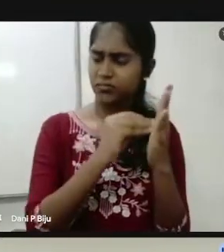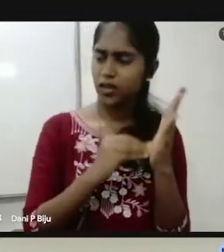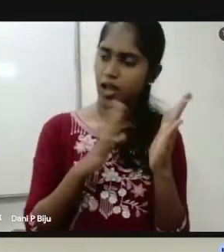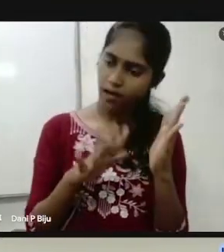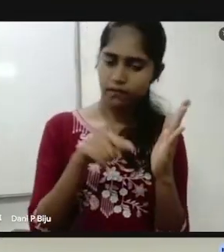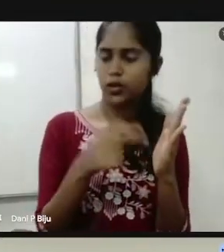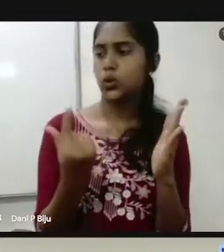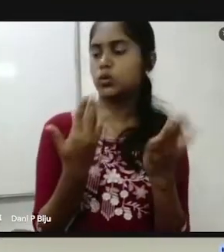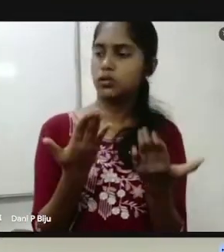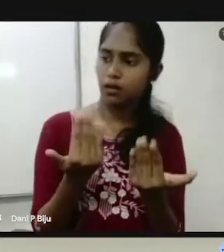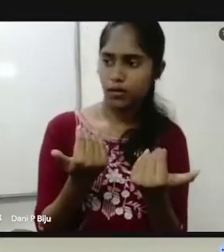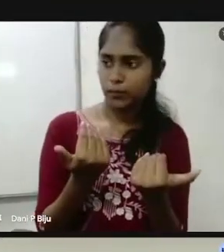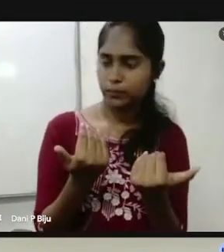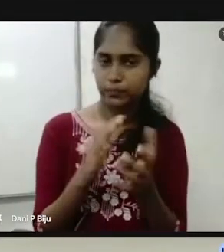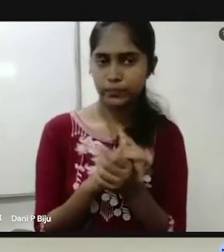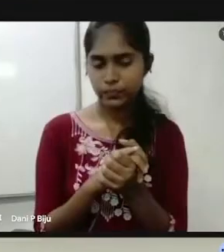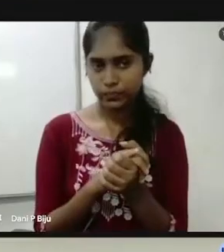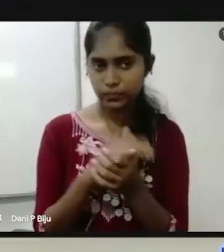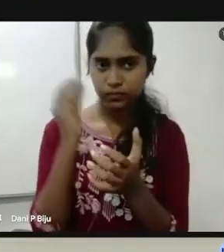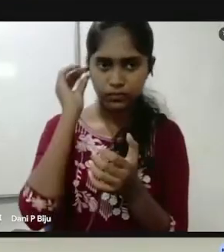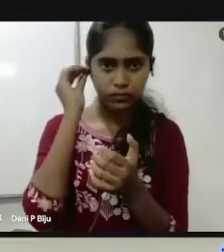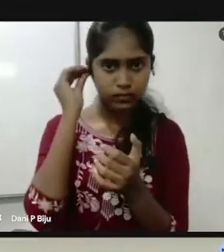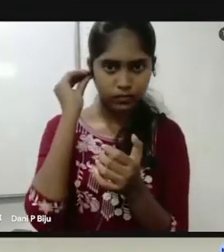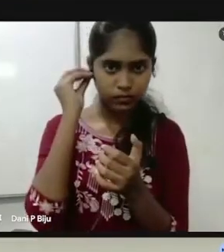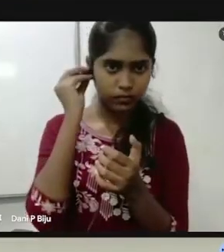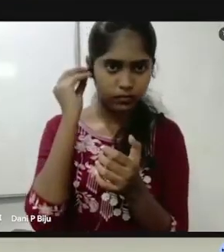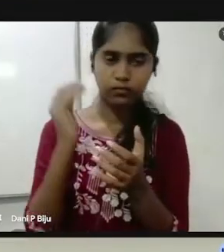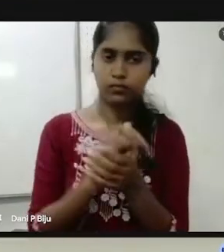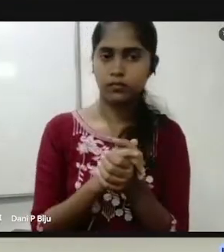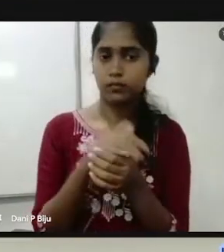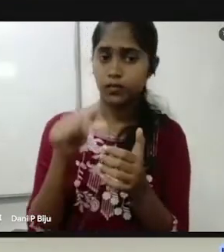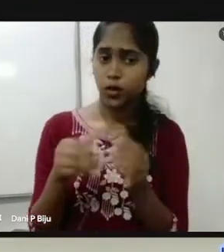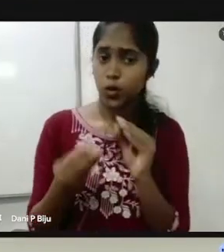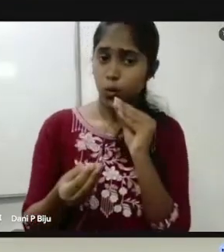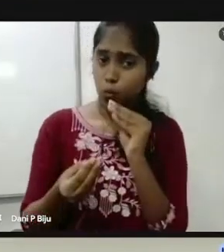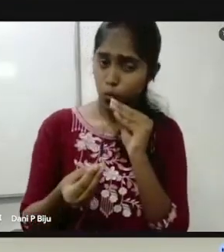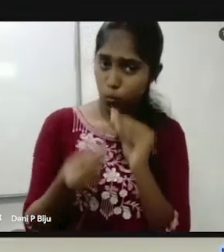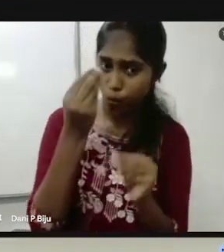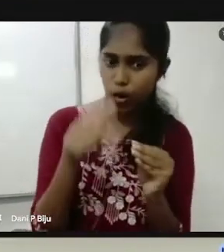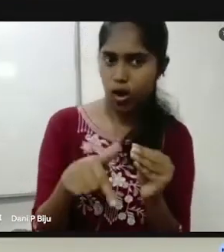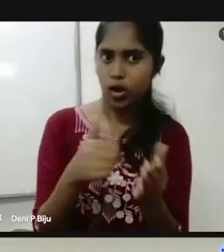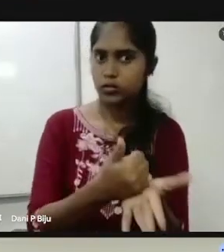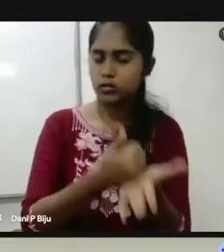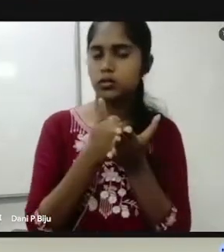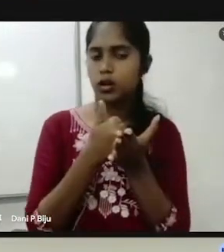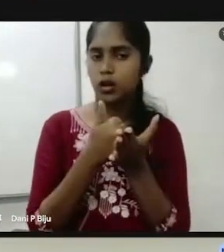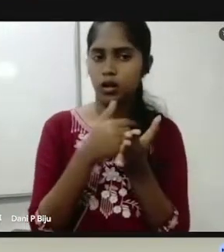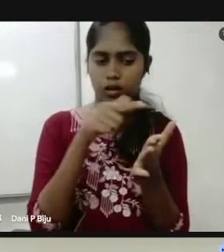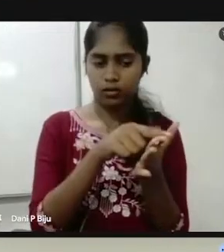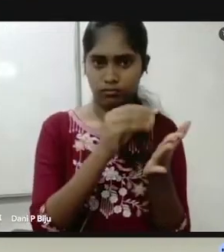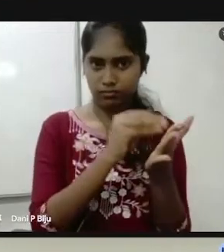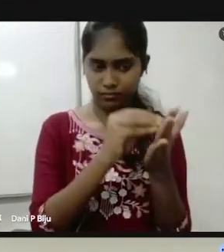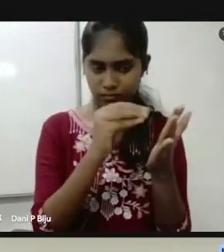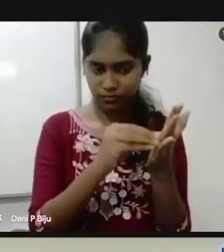തന്നെ ഇപ്പം ഒരു എന്താ പറയാ ലിറ്ററസി എക്സ്പോജറിന് വേണ്ടിയിട്ട് നമുക്ക് ഈ പിക്ചർ സിമ്പിൾസിന്റെ താഴെ തന്നെ അതിന്റെ റിട്ടൺ സ്ക്രിപ്റ്റ് ഒക്കെ നമ്മൾ